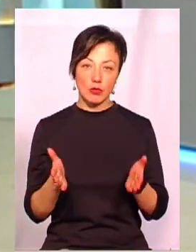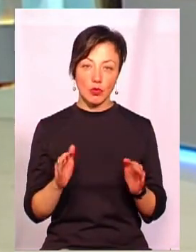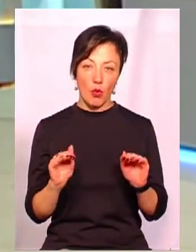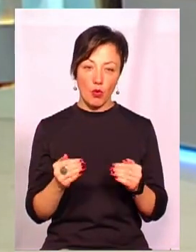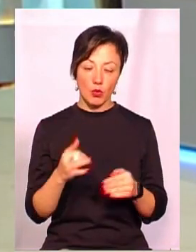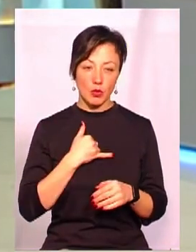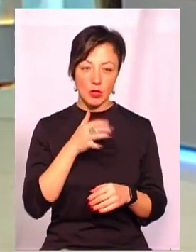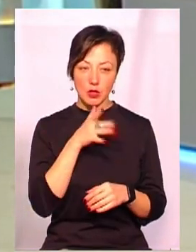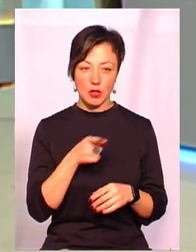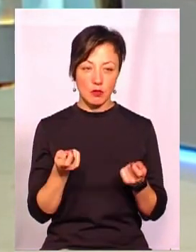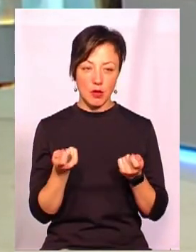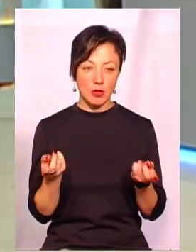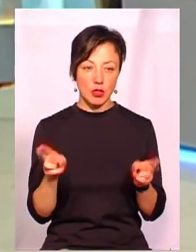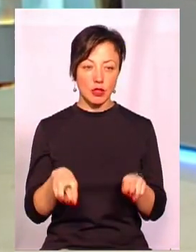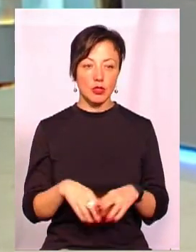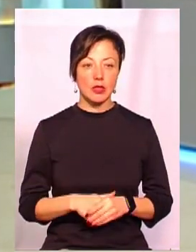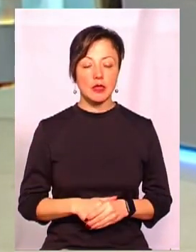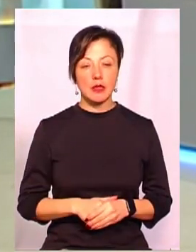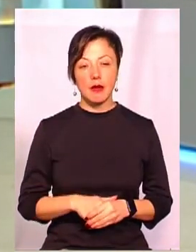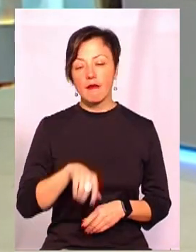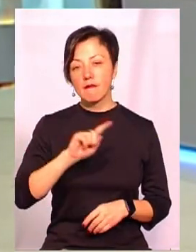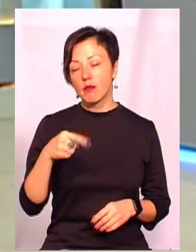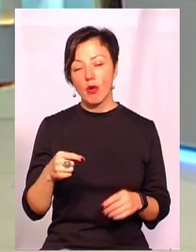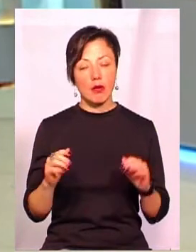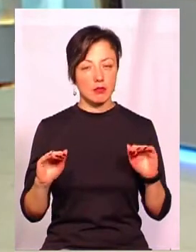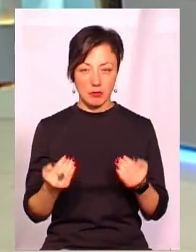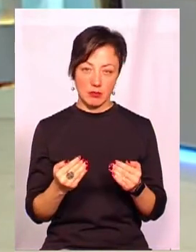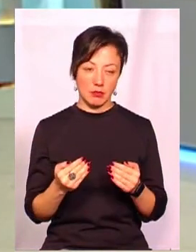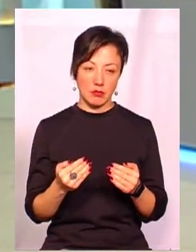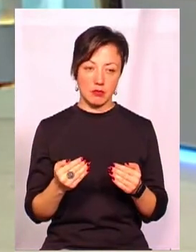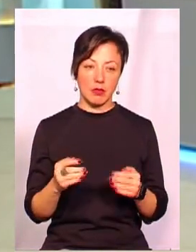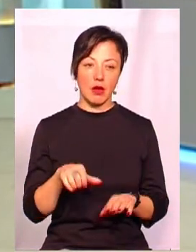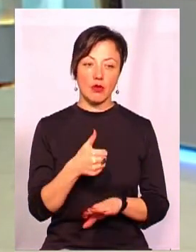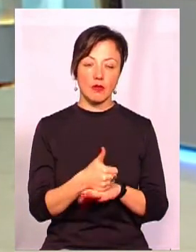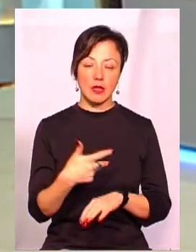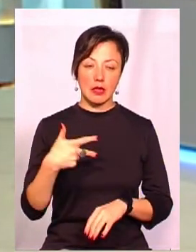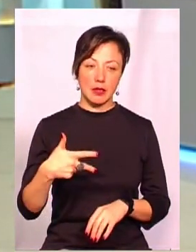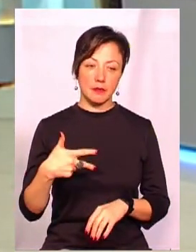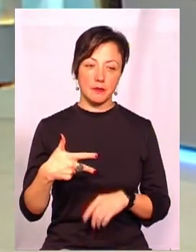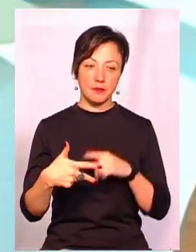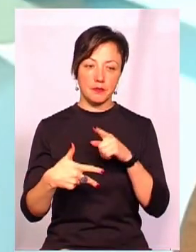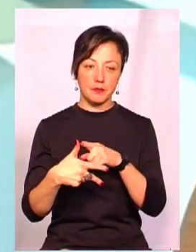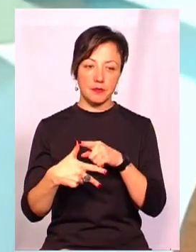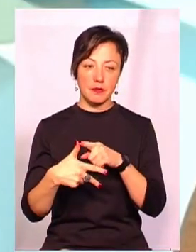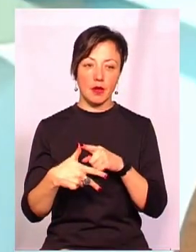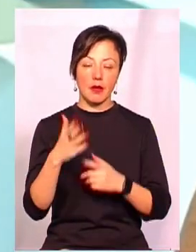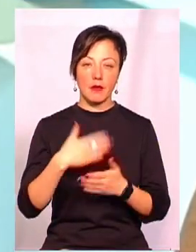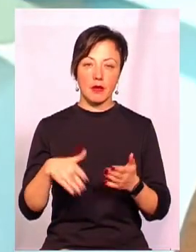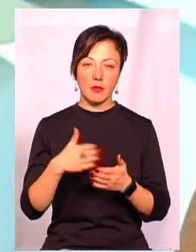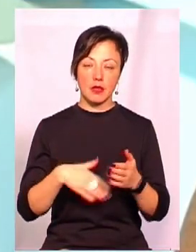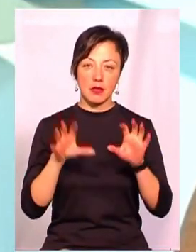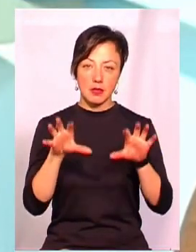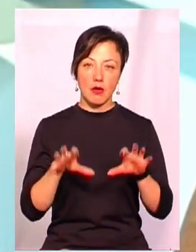будуть? Коротко, бо в нас вже зовсім мало часу. Вимоги дуже короткі. Основних три пункти. Відміна